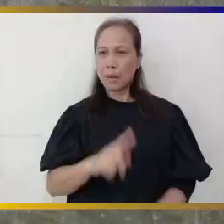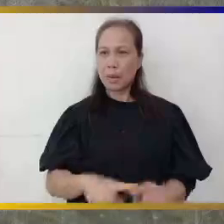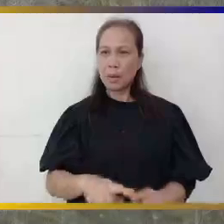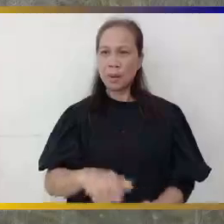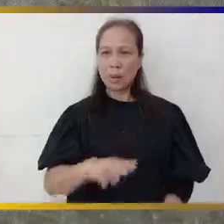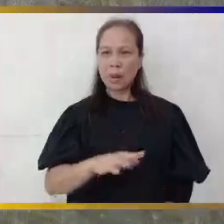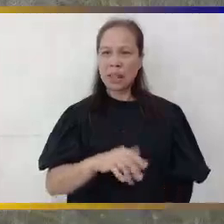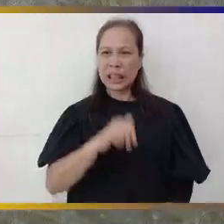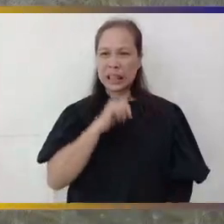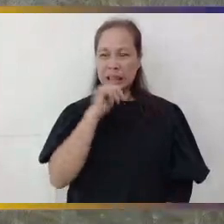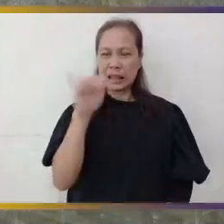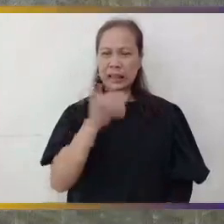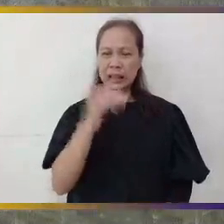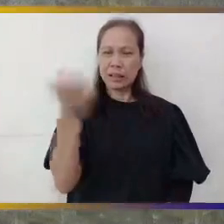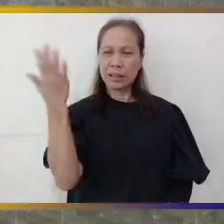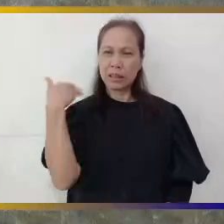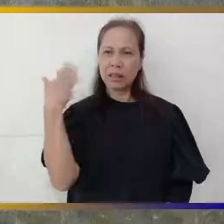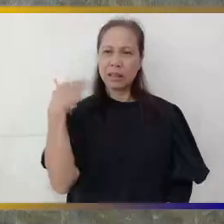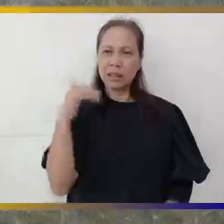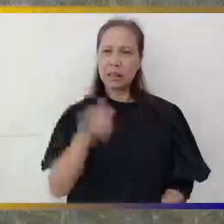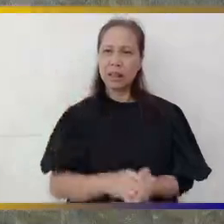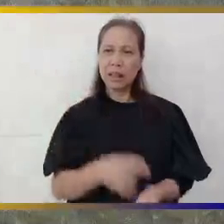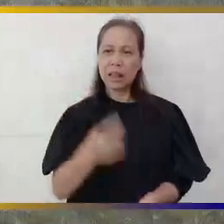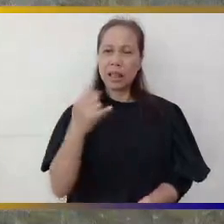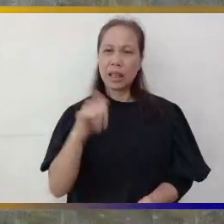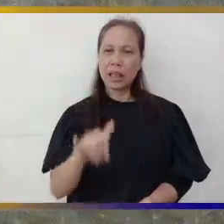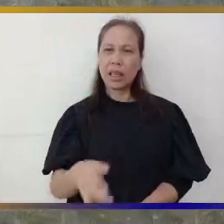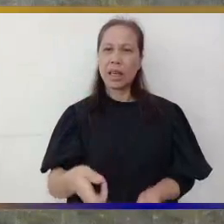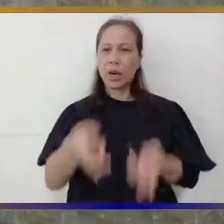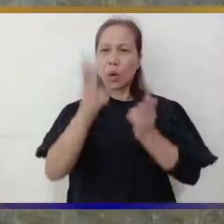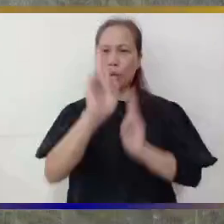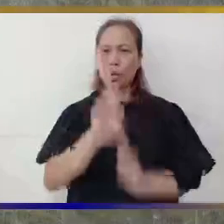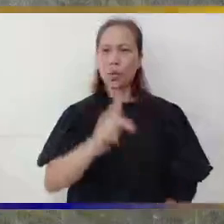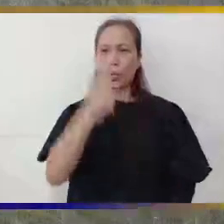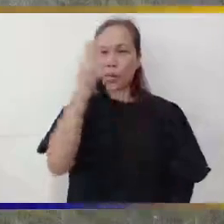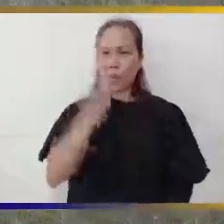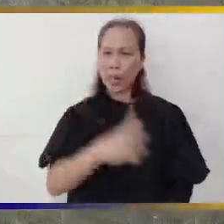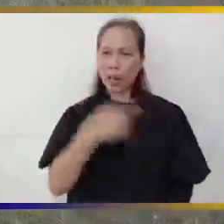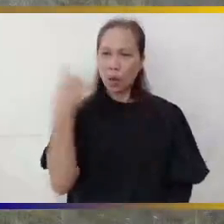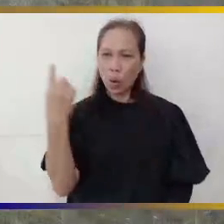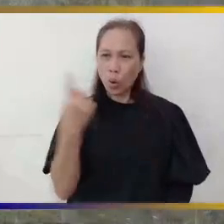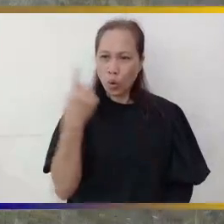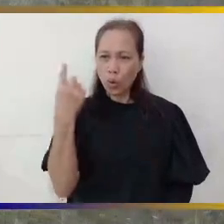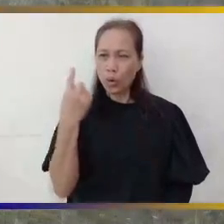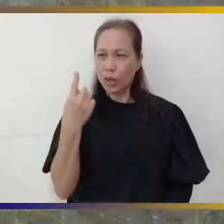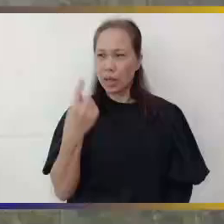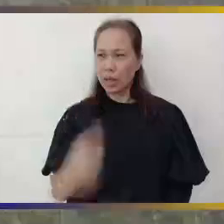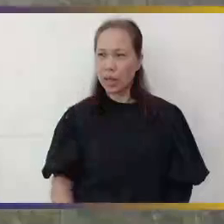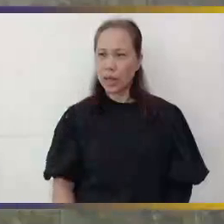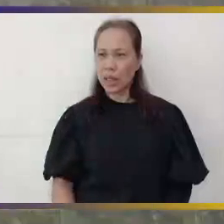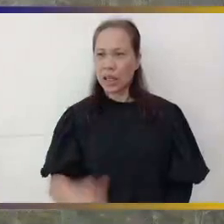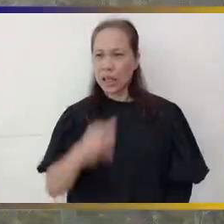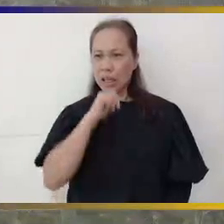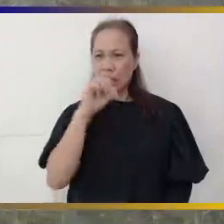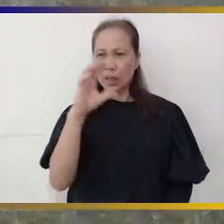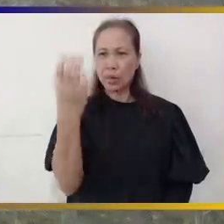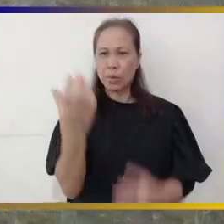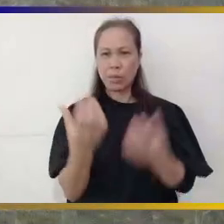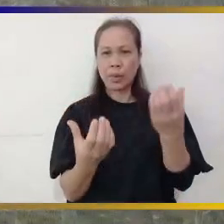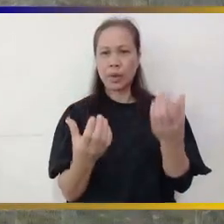Diyos itong honor na ginagawa ko ngayon ay sa Diyos lamang ito hindi pupwede itong itapat sa